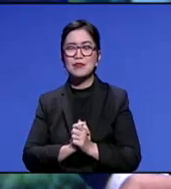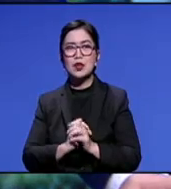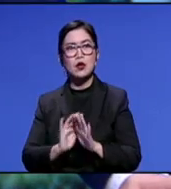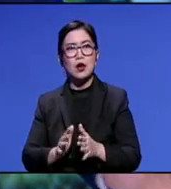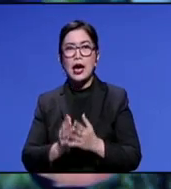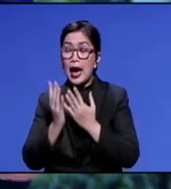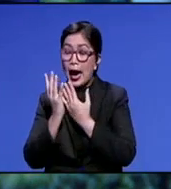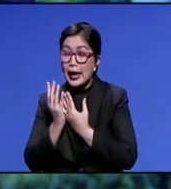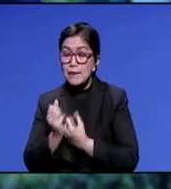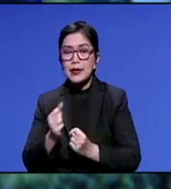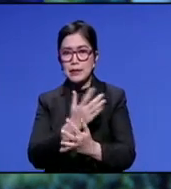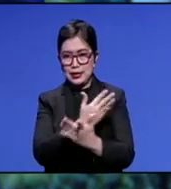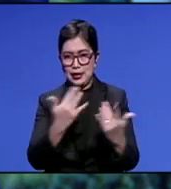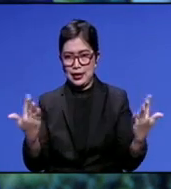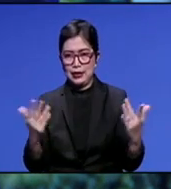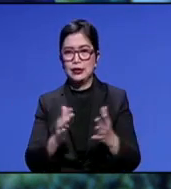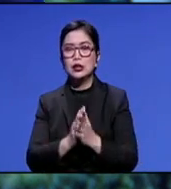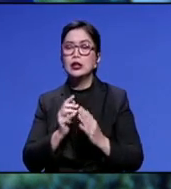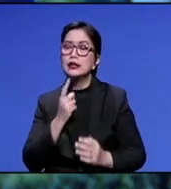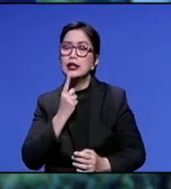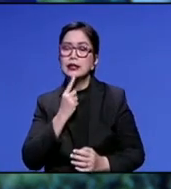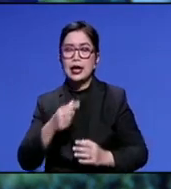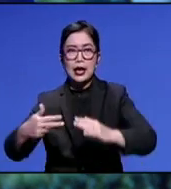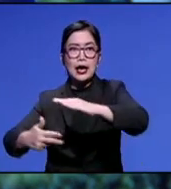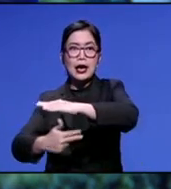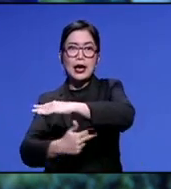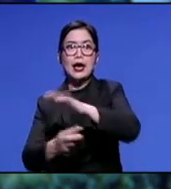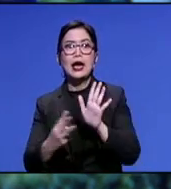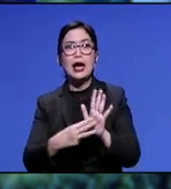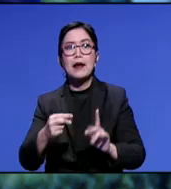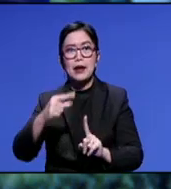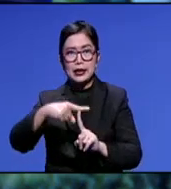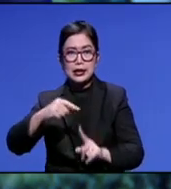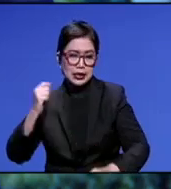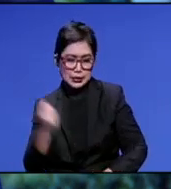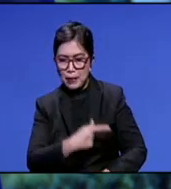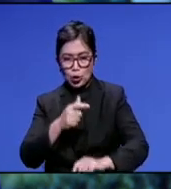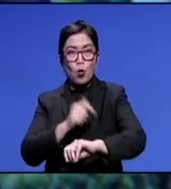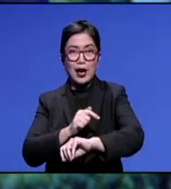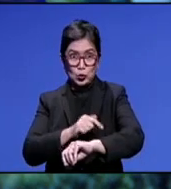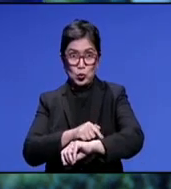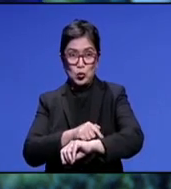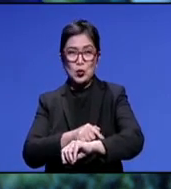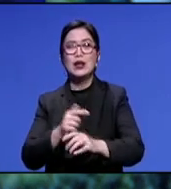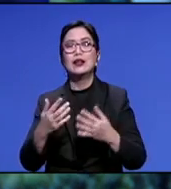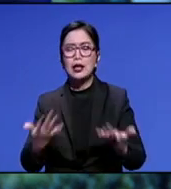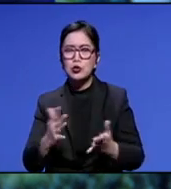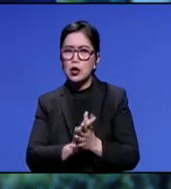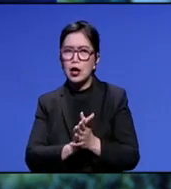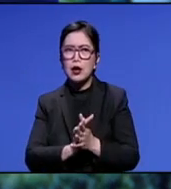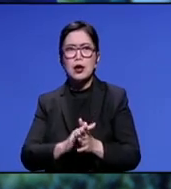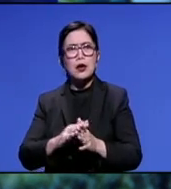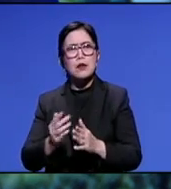deret harapan warga pun mengikuti peresmian moda transportasi modern ini mulai dari mempercepat waktu tempuh perjalanan hingga menekan kerugian